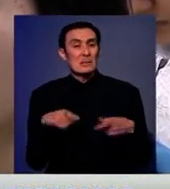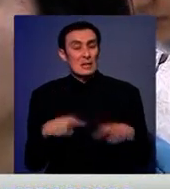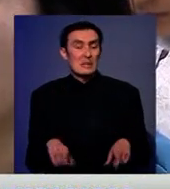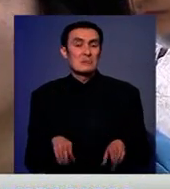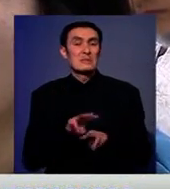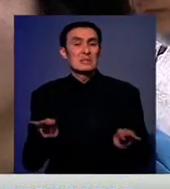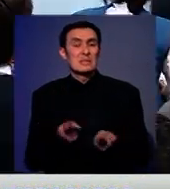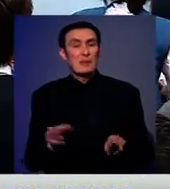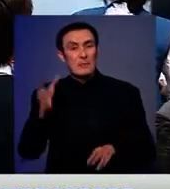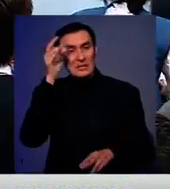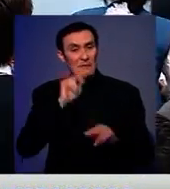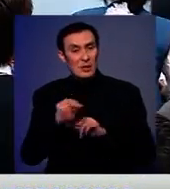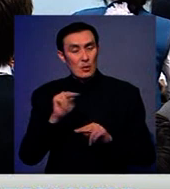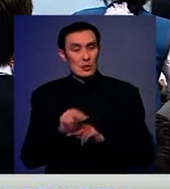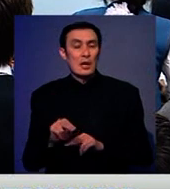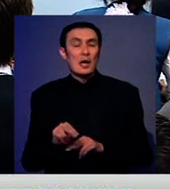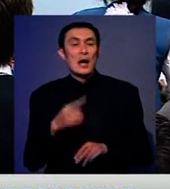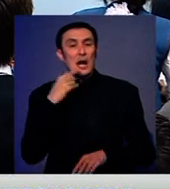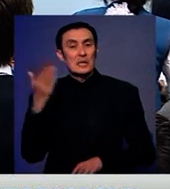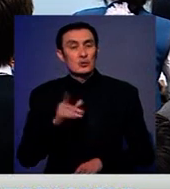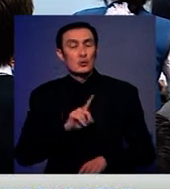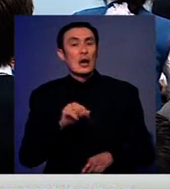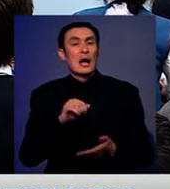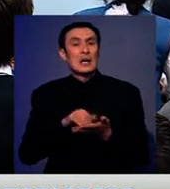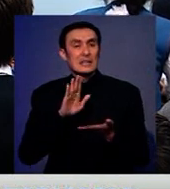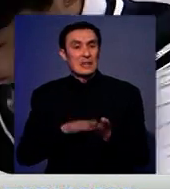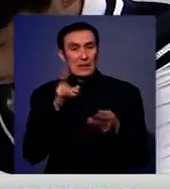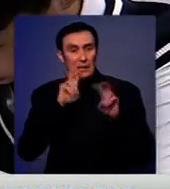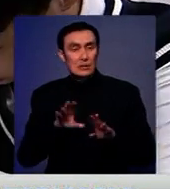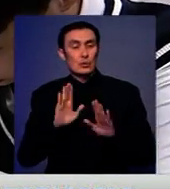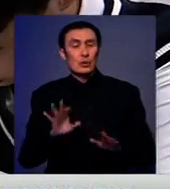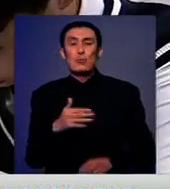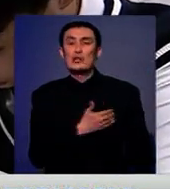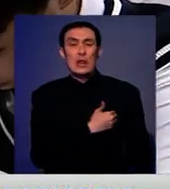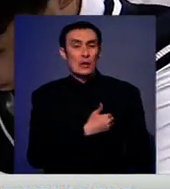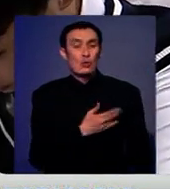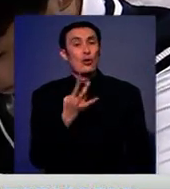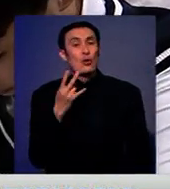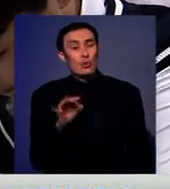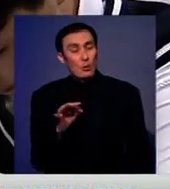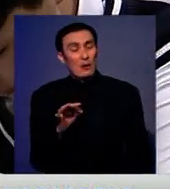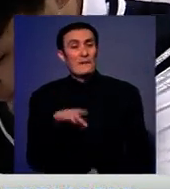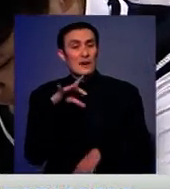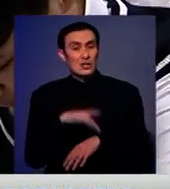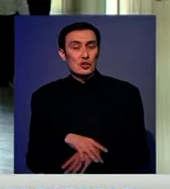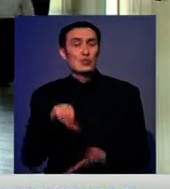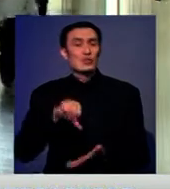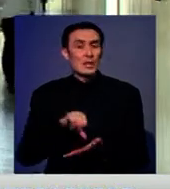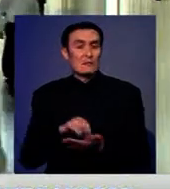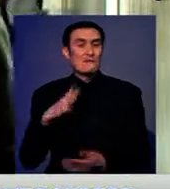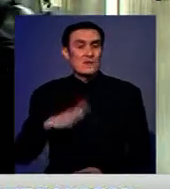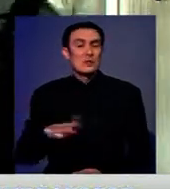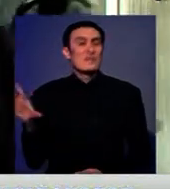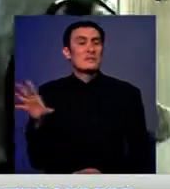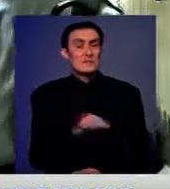экзаменации. Министерство образования и науки отрапортовало, что аттестация проводится исключительно по желанию. Но, впрочем, фактически участвовать в ней